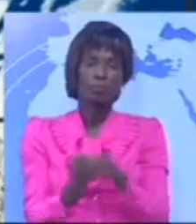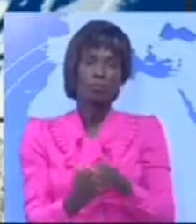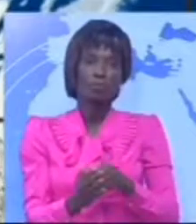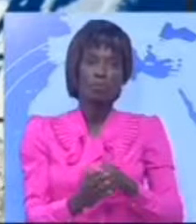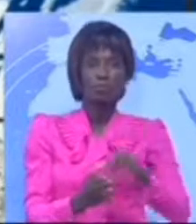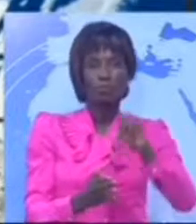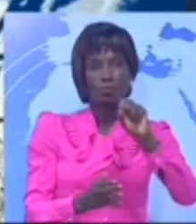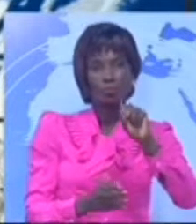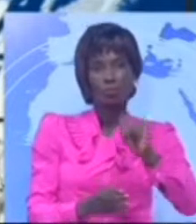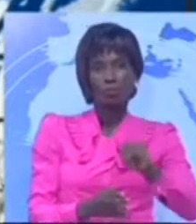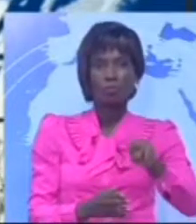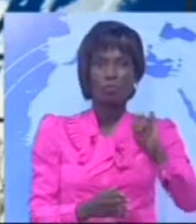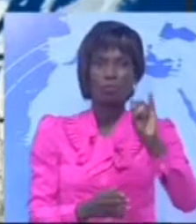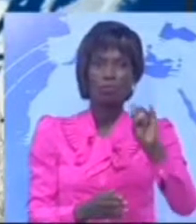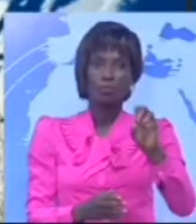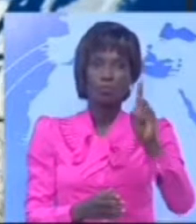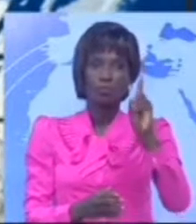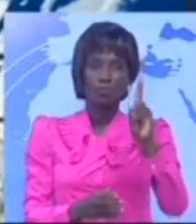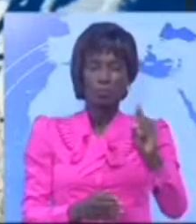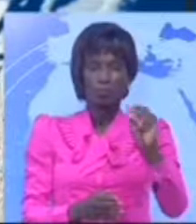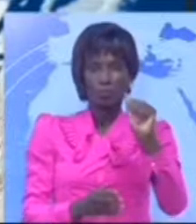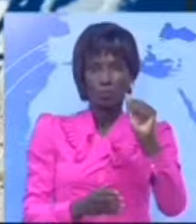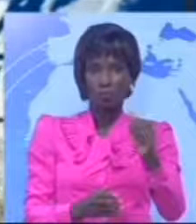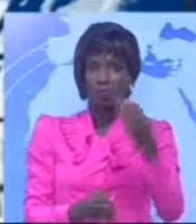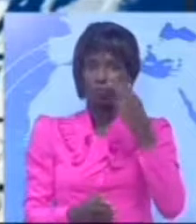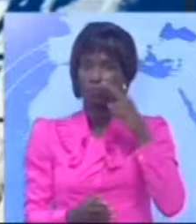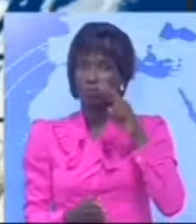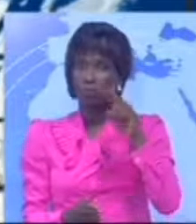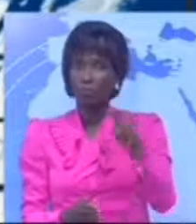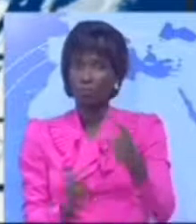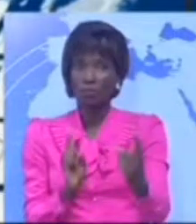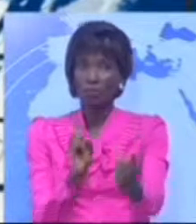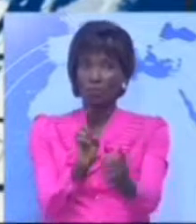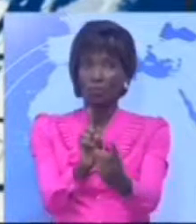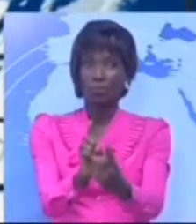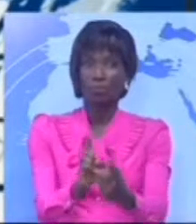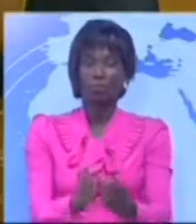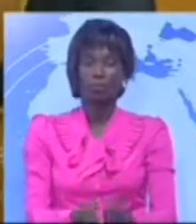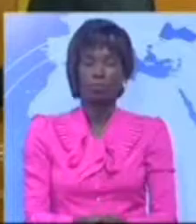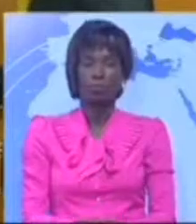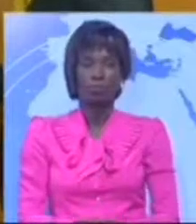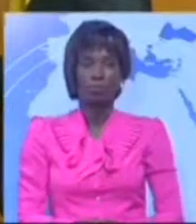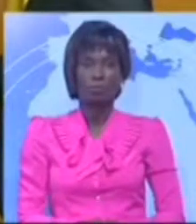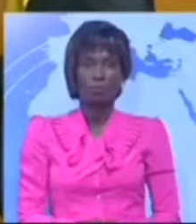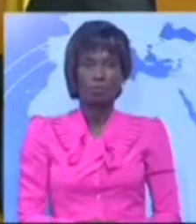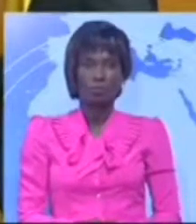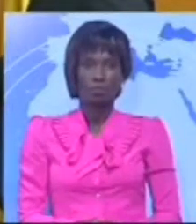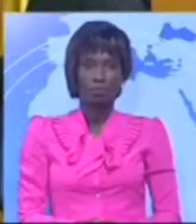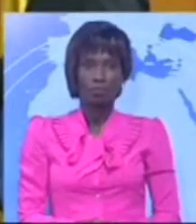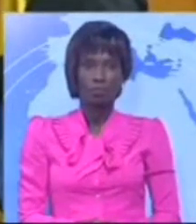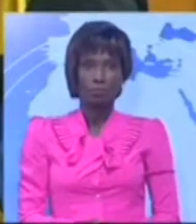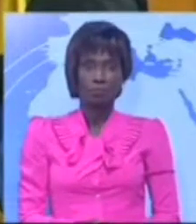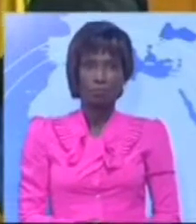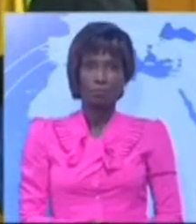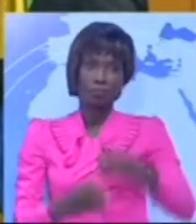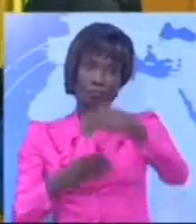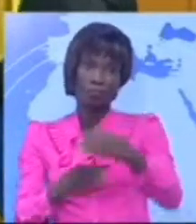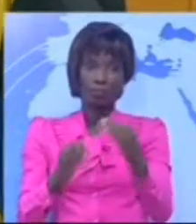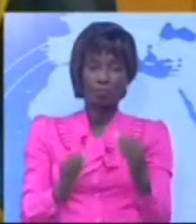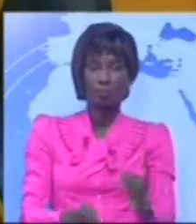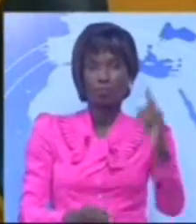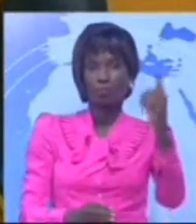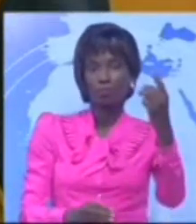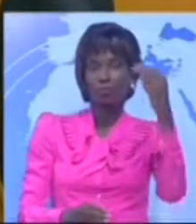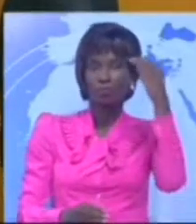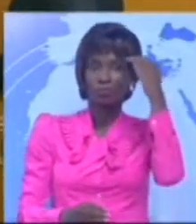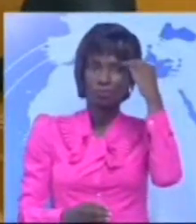été longuement abordées. Je vous propose le compte-rendu de cet entretien dans ce reportage. À la primature, Djibril Diallo, directeur